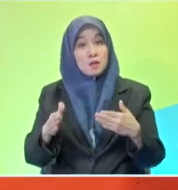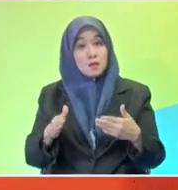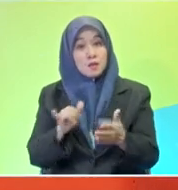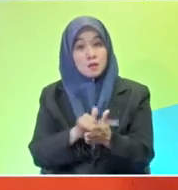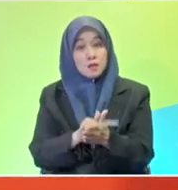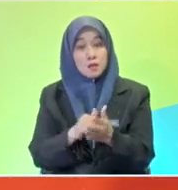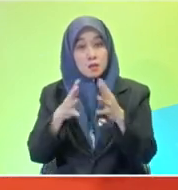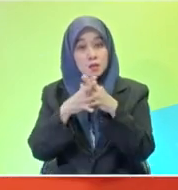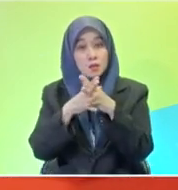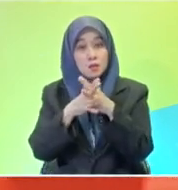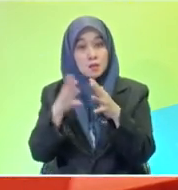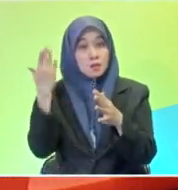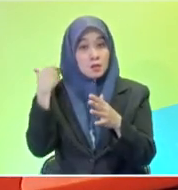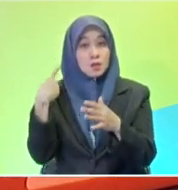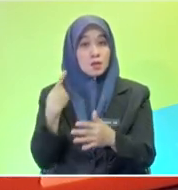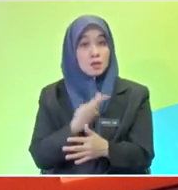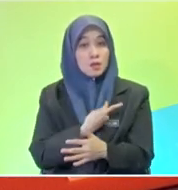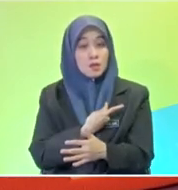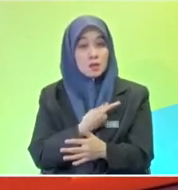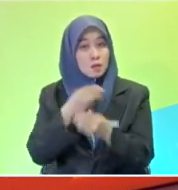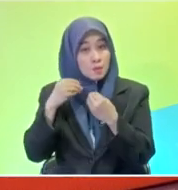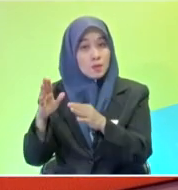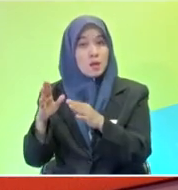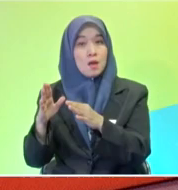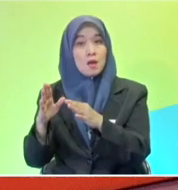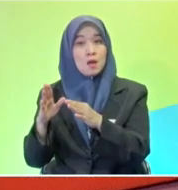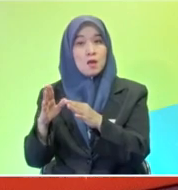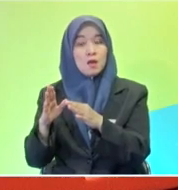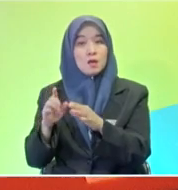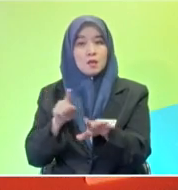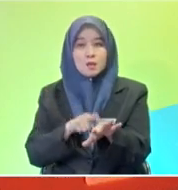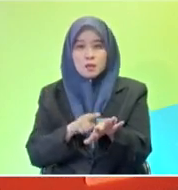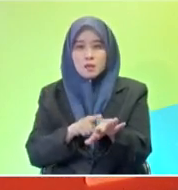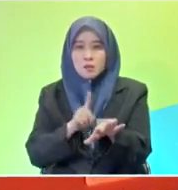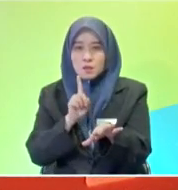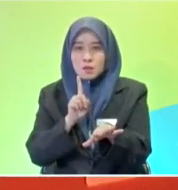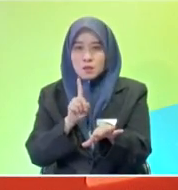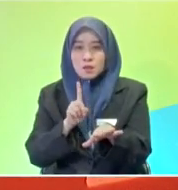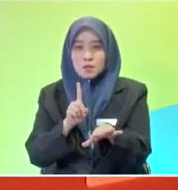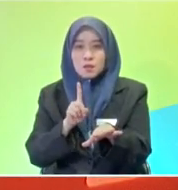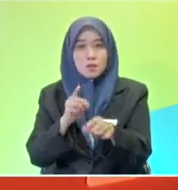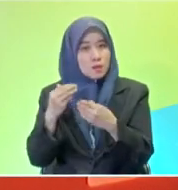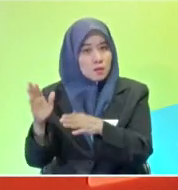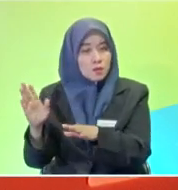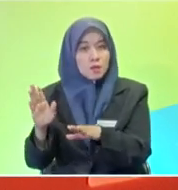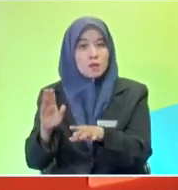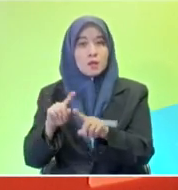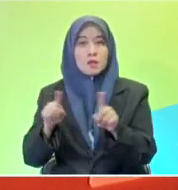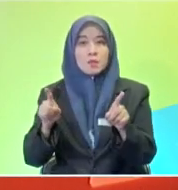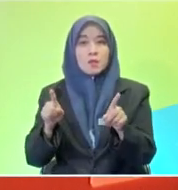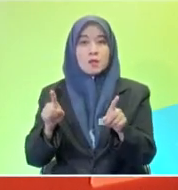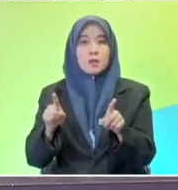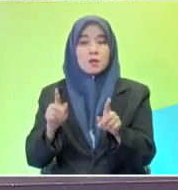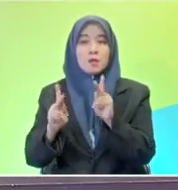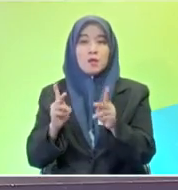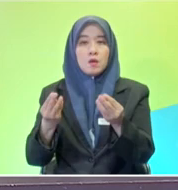selepas campuran ini bercampur, kita akan biarkan seketika. Okey. Biarkan. Tetapi kalau kita nak tunggu